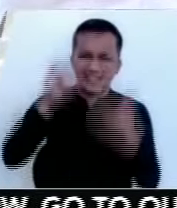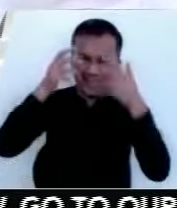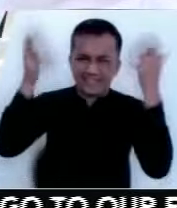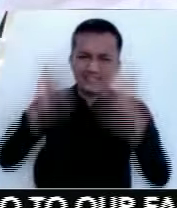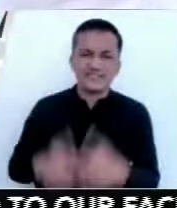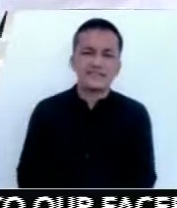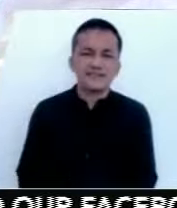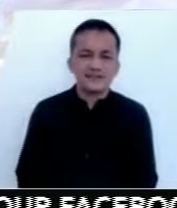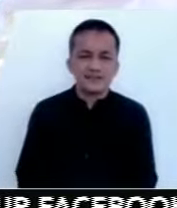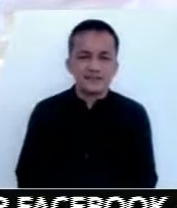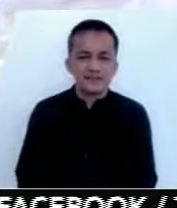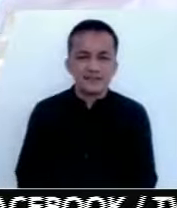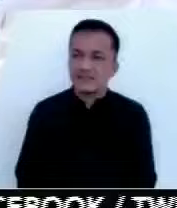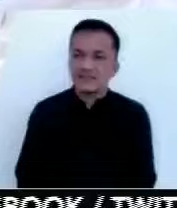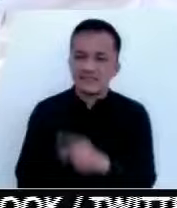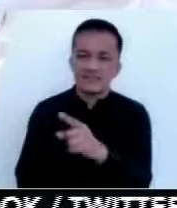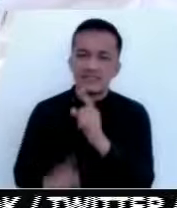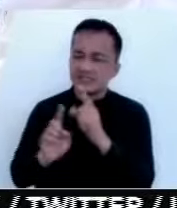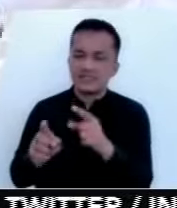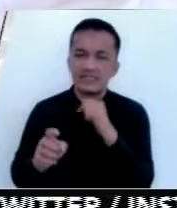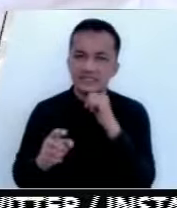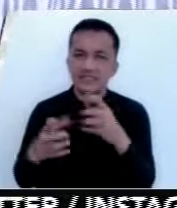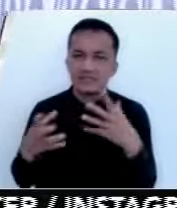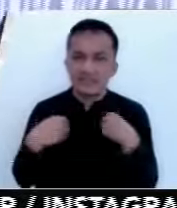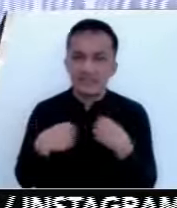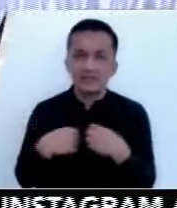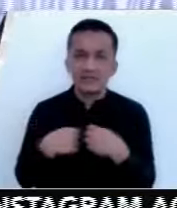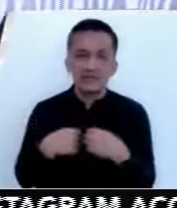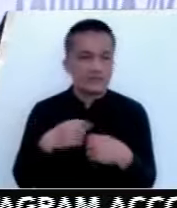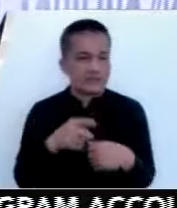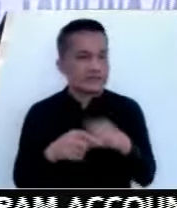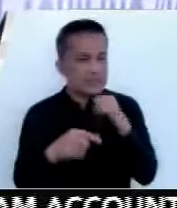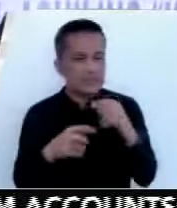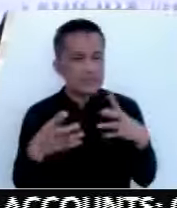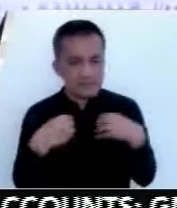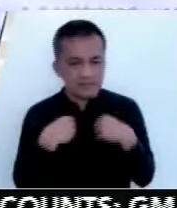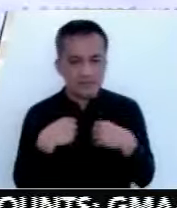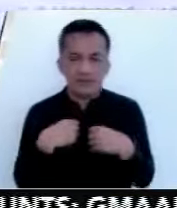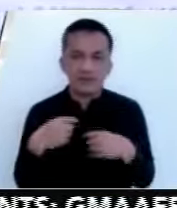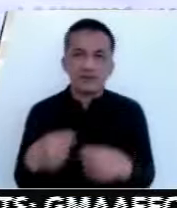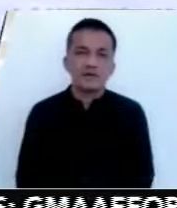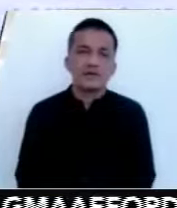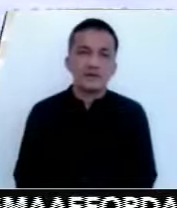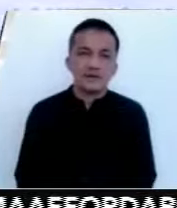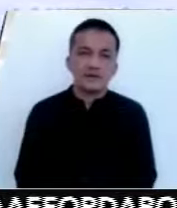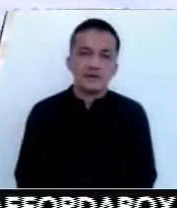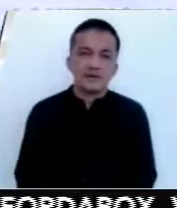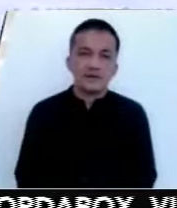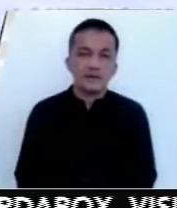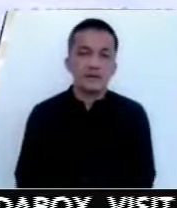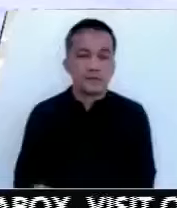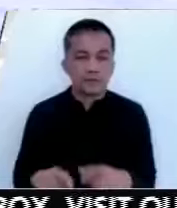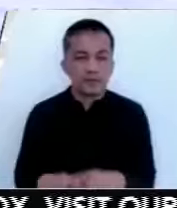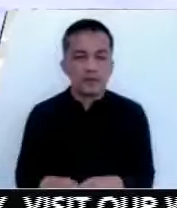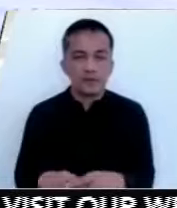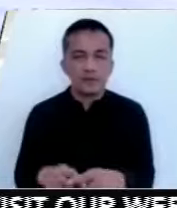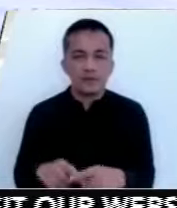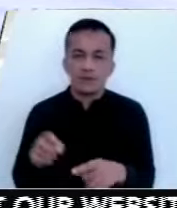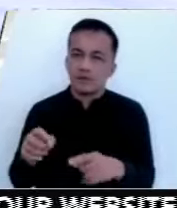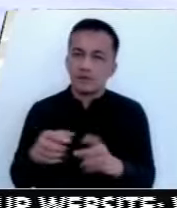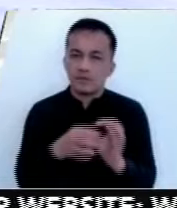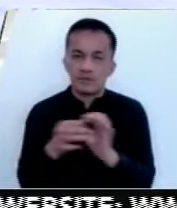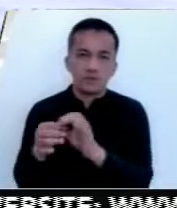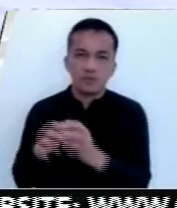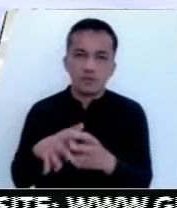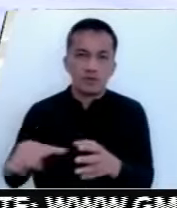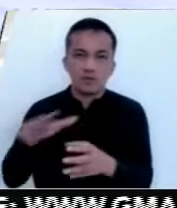answer is unacceptable as it is unacceptable Joel pero parang dinadamay niya Yung buong komite sa